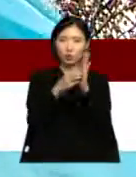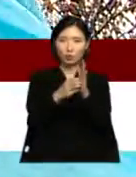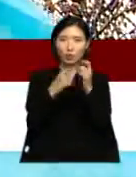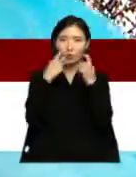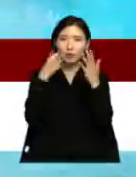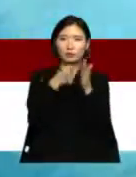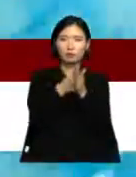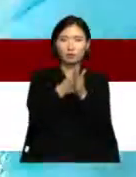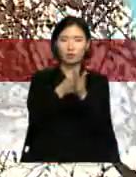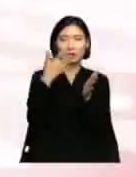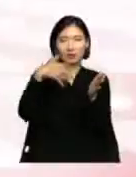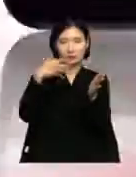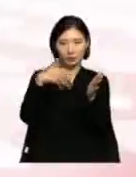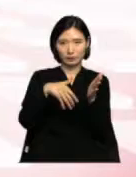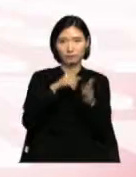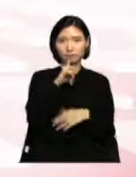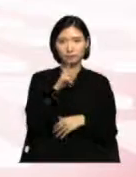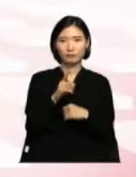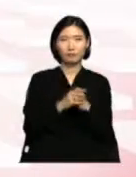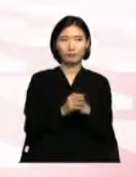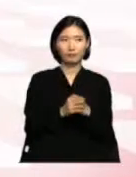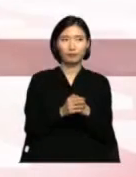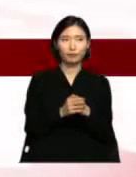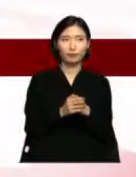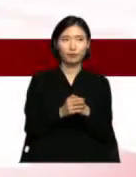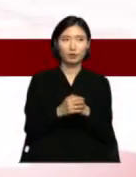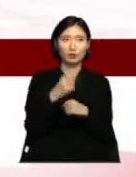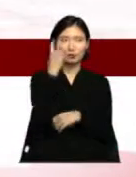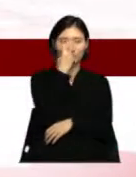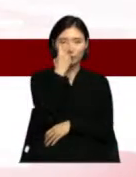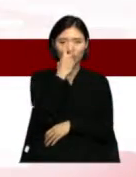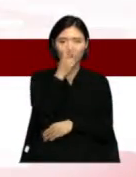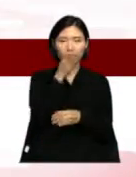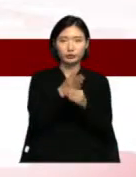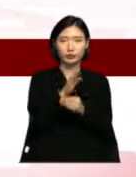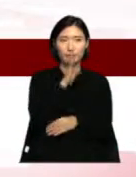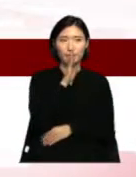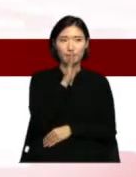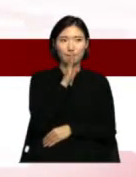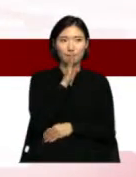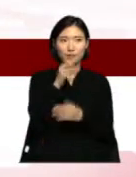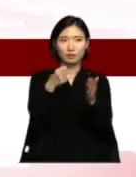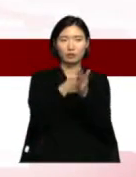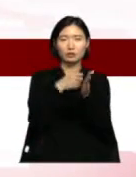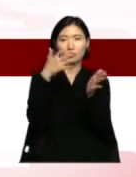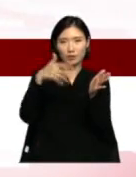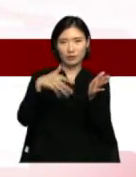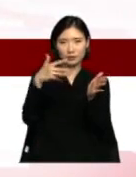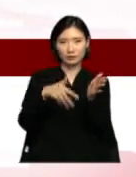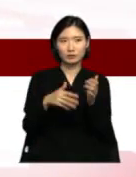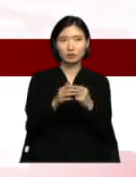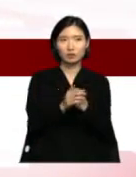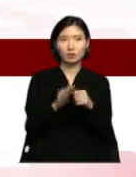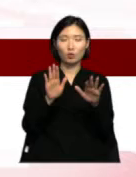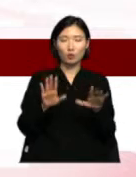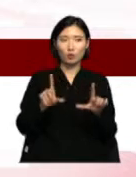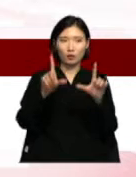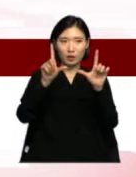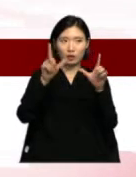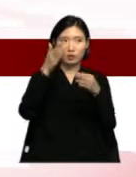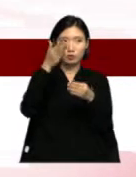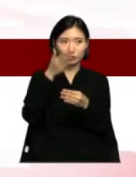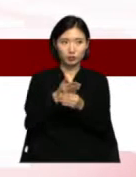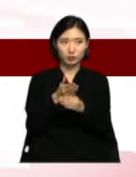게 없다고 밝혔습니다. 저희가 검토 중이고요. 아직 결정된 바는 없습니다. 올해니까